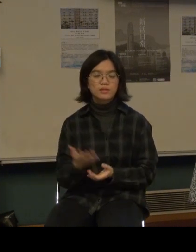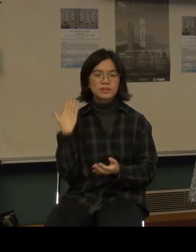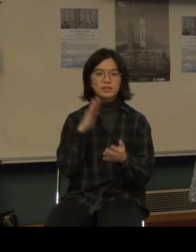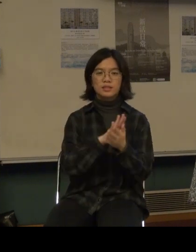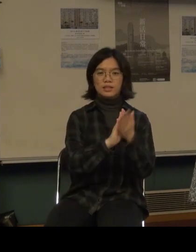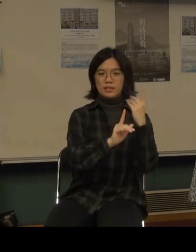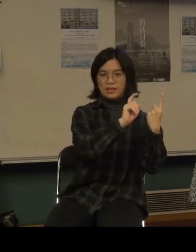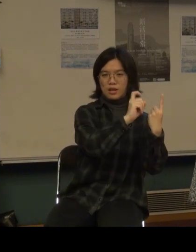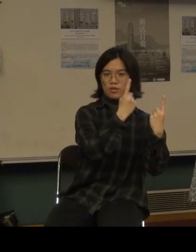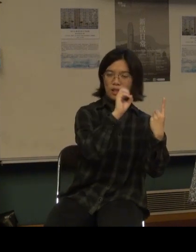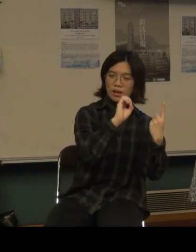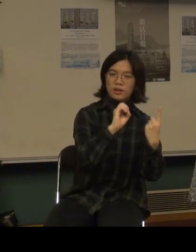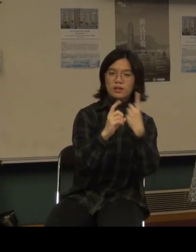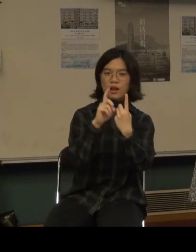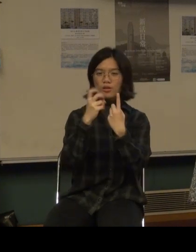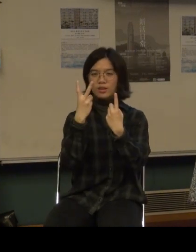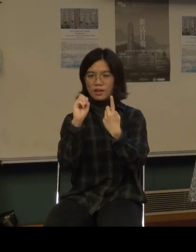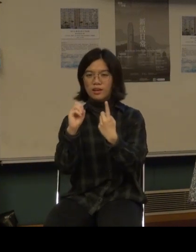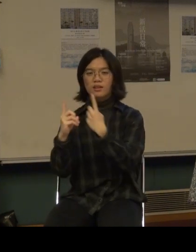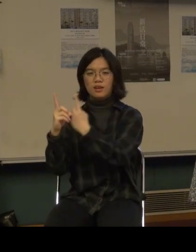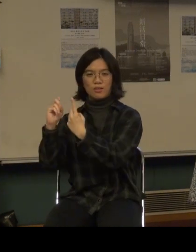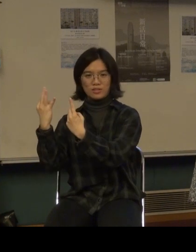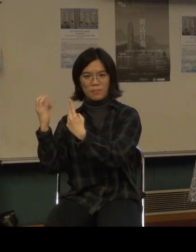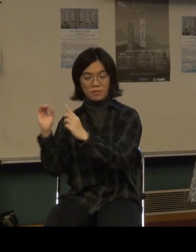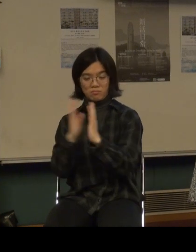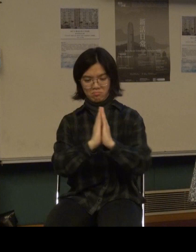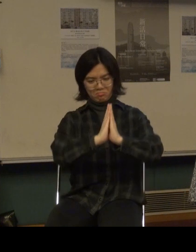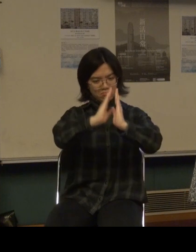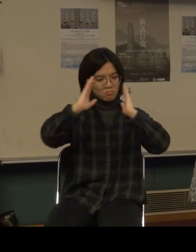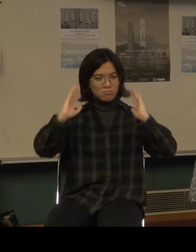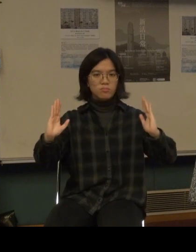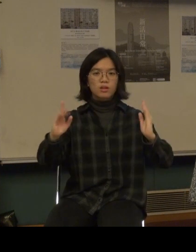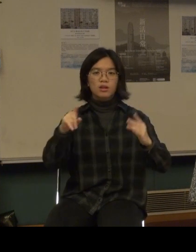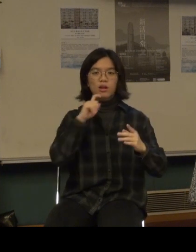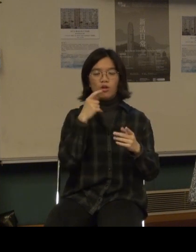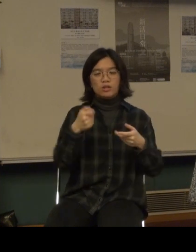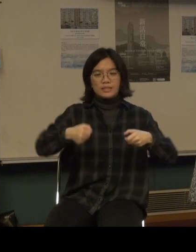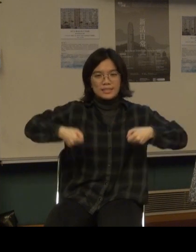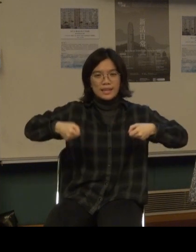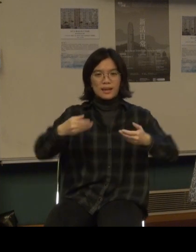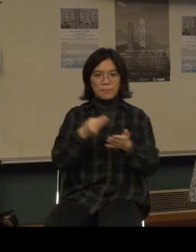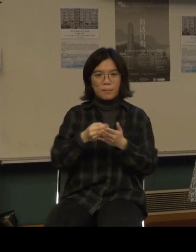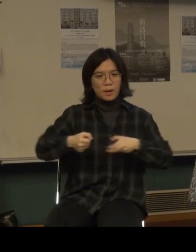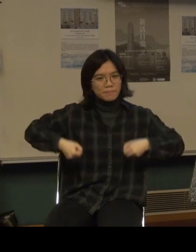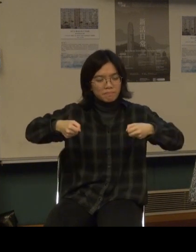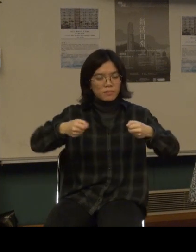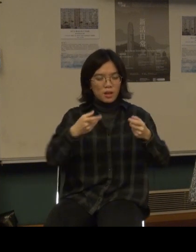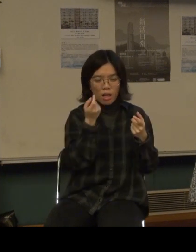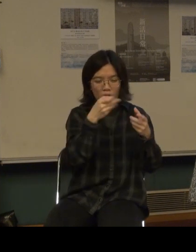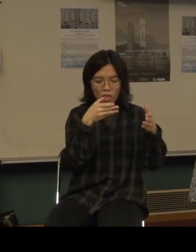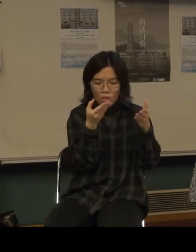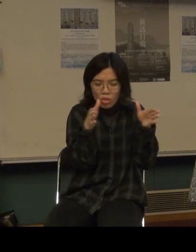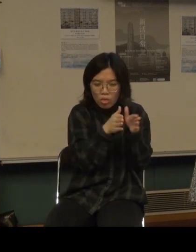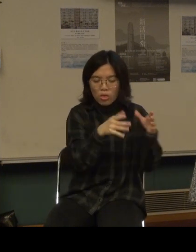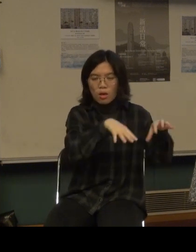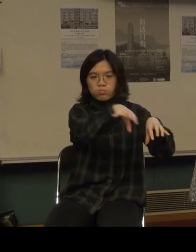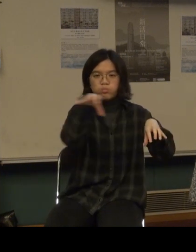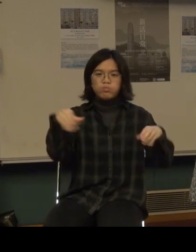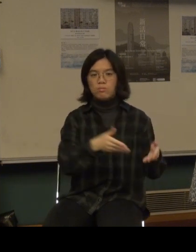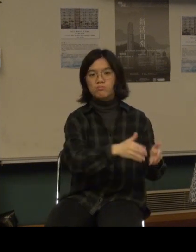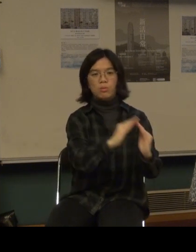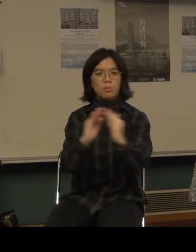咧，政府咧就起咗好多嘅大規模咧，起咗好多嘅小型嘅街市。嗱，呢啲嘅街市咧其實好簡單